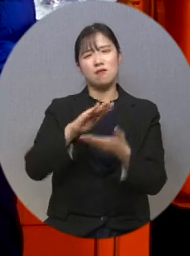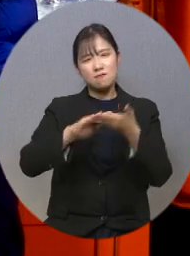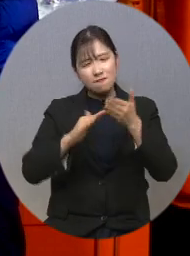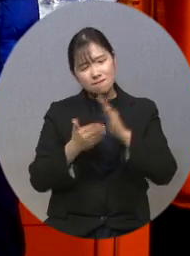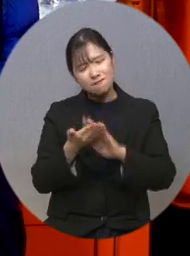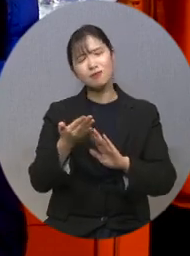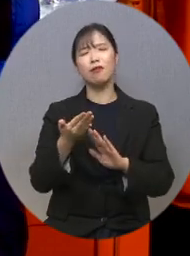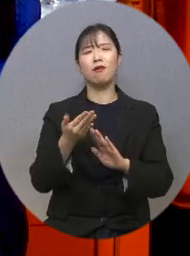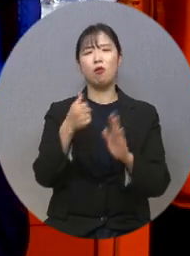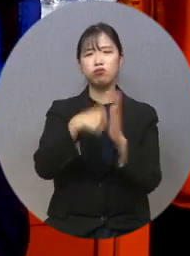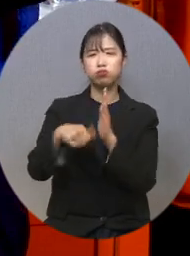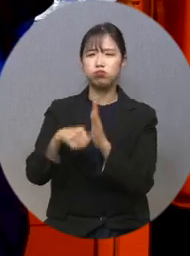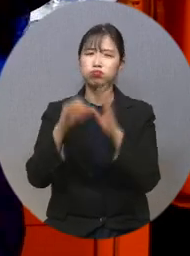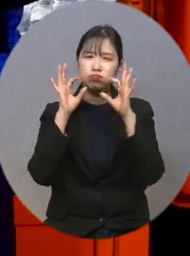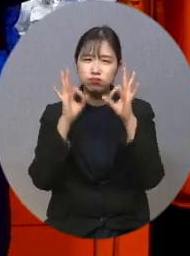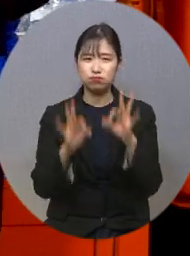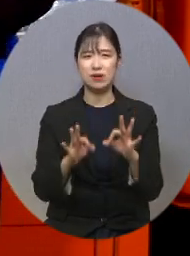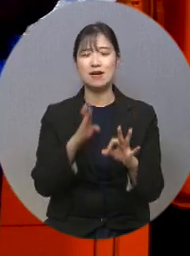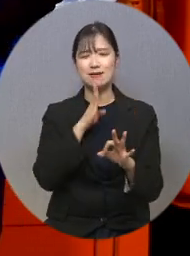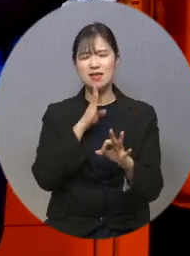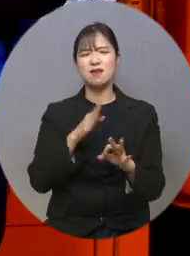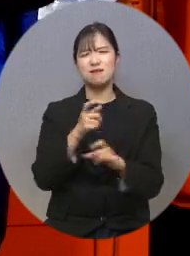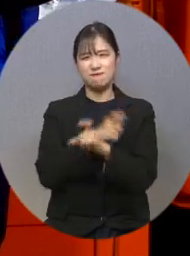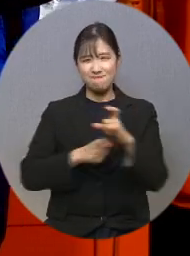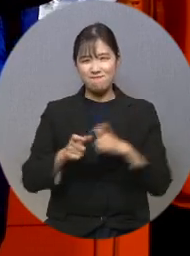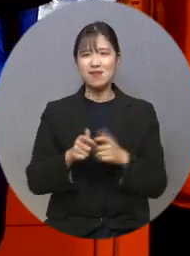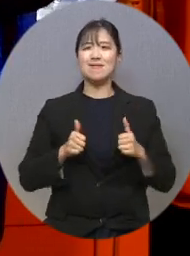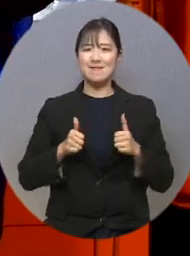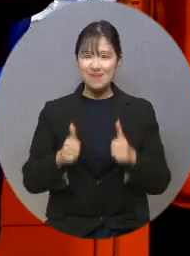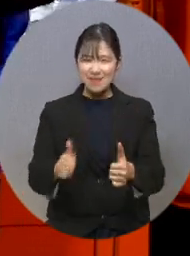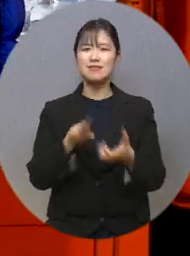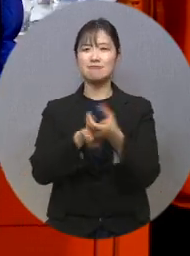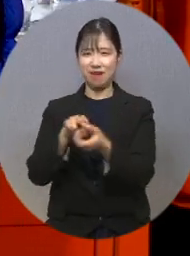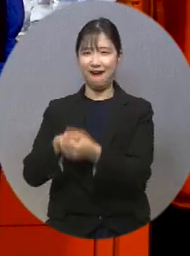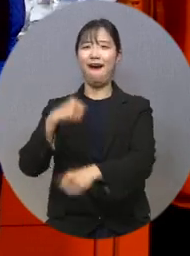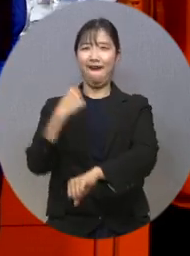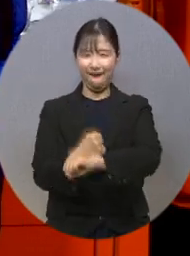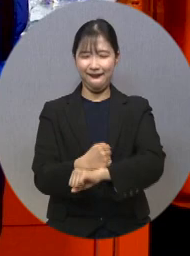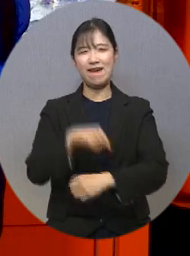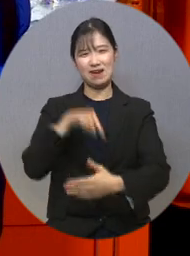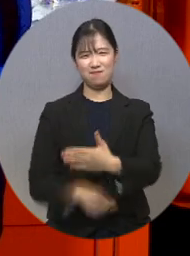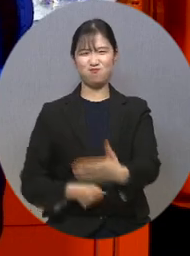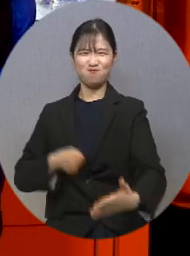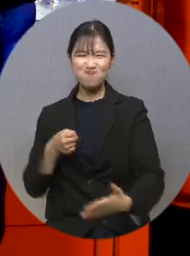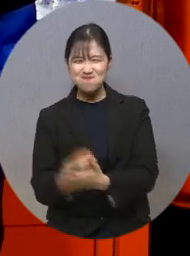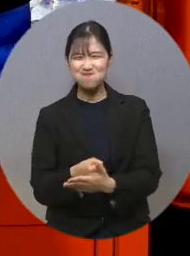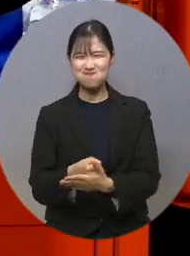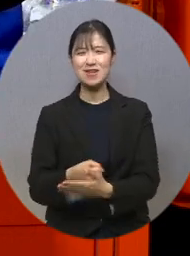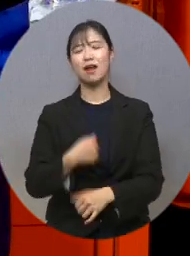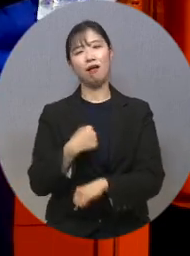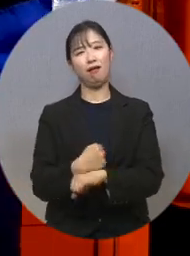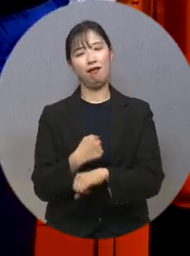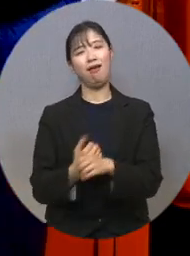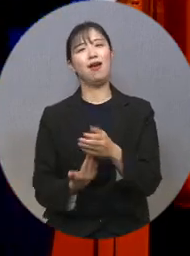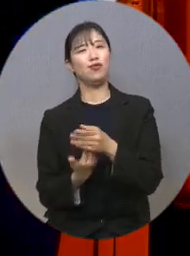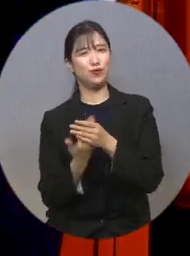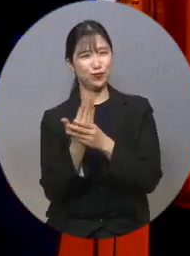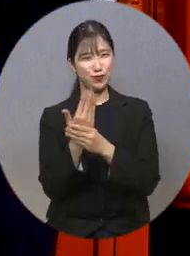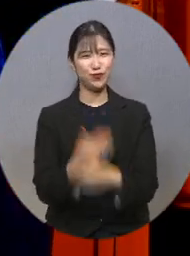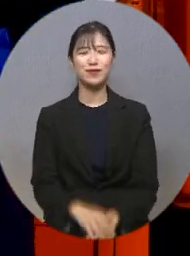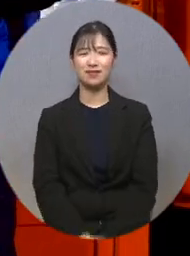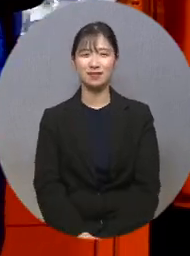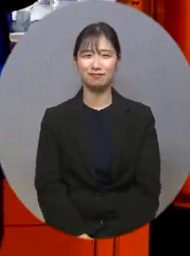제품 그치. 보니까 더 열심히 네. 팔아야 쓰겠다. 남도장터 운영을 다 활성화시켜. 이런 또 욕심이